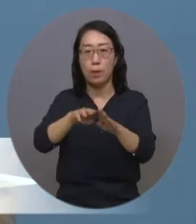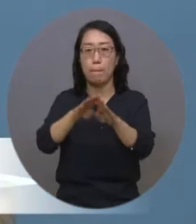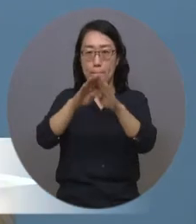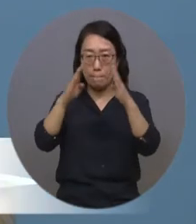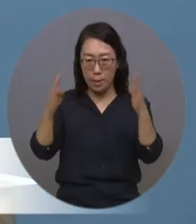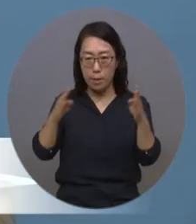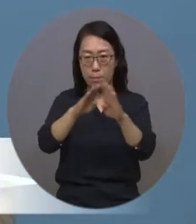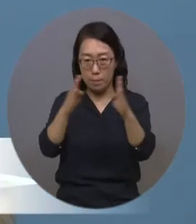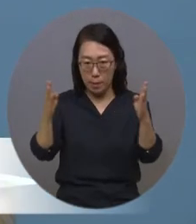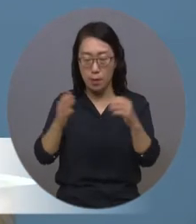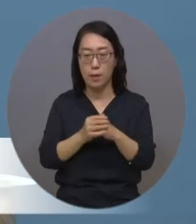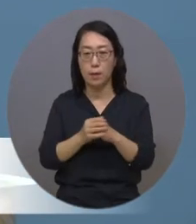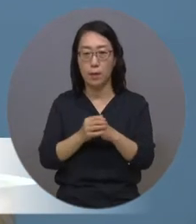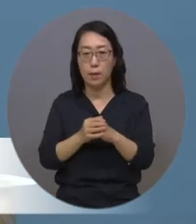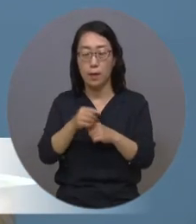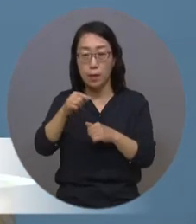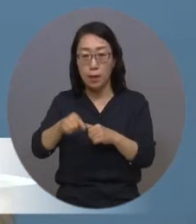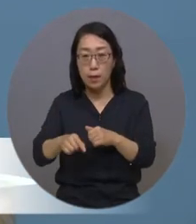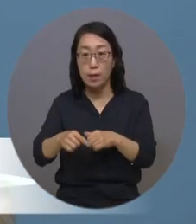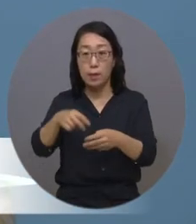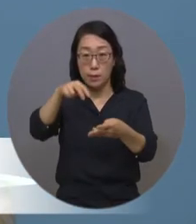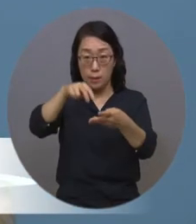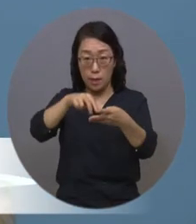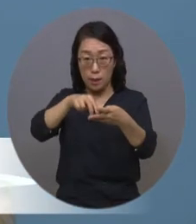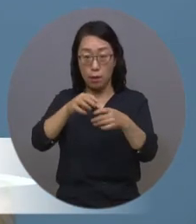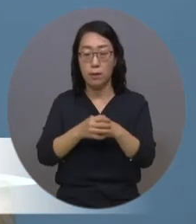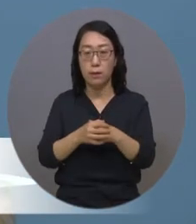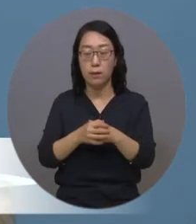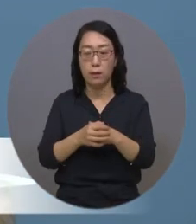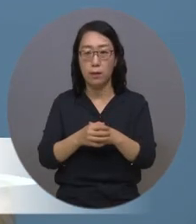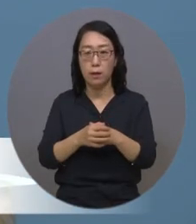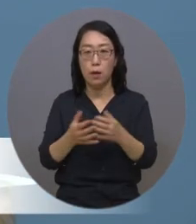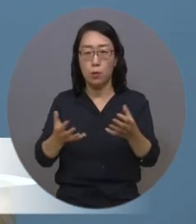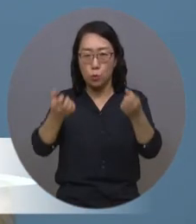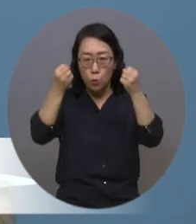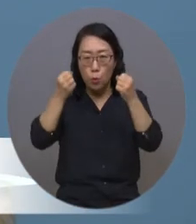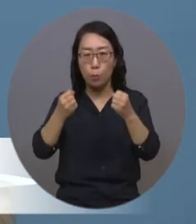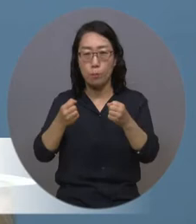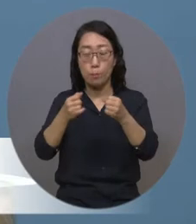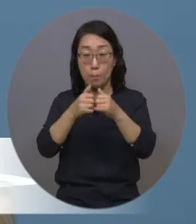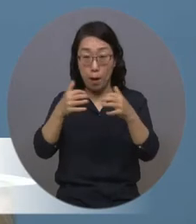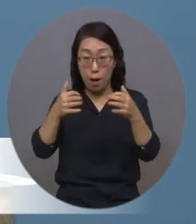저희 평생직업교육센터는 학년기 이후에 성인학습자들이